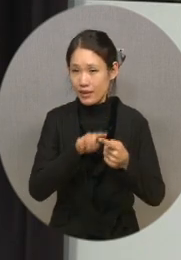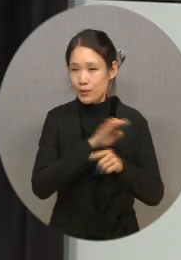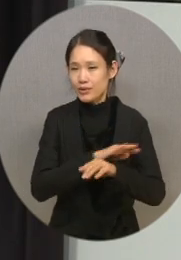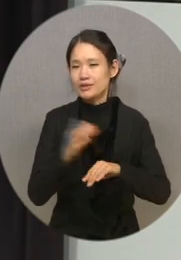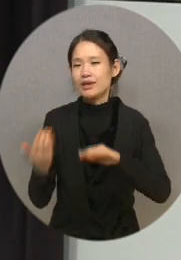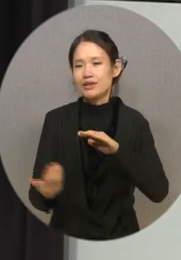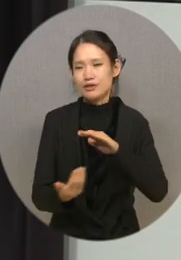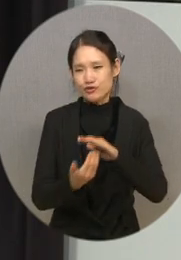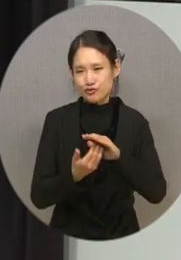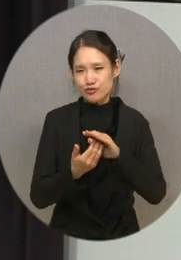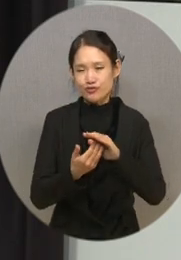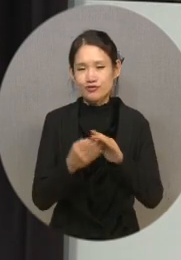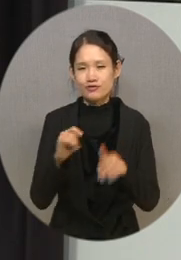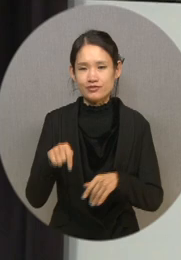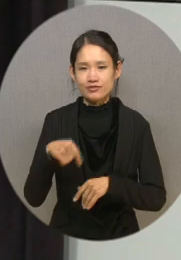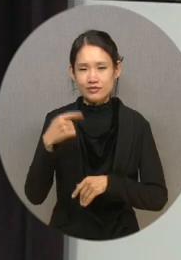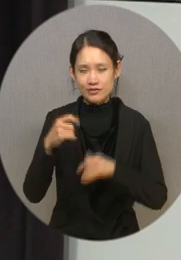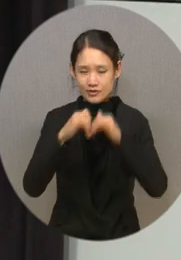이루어져서